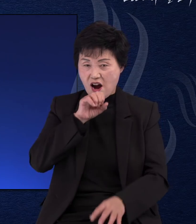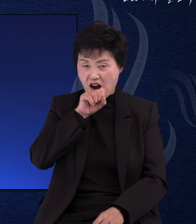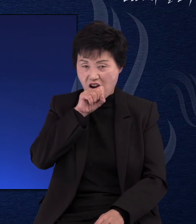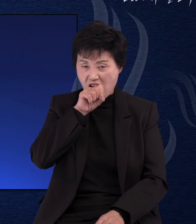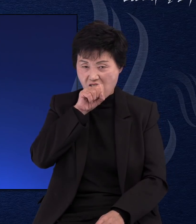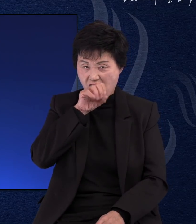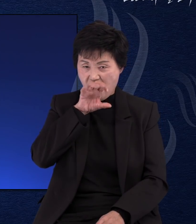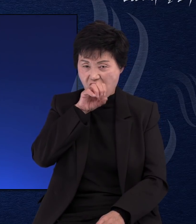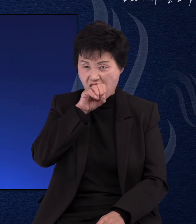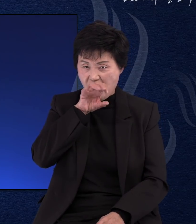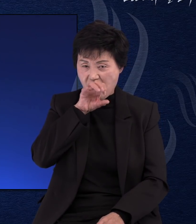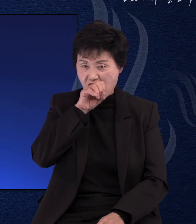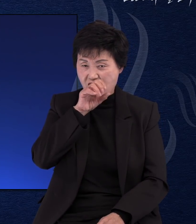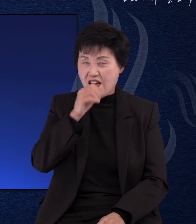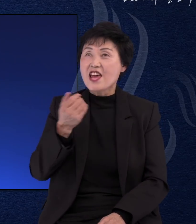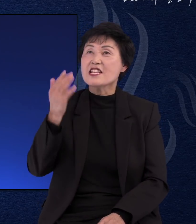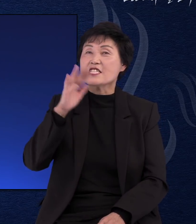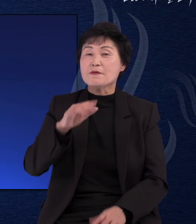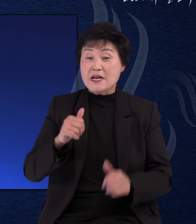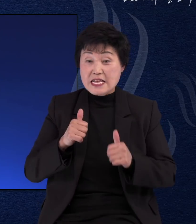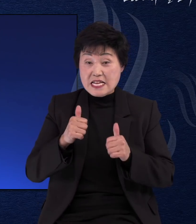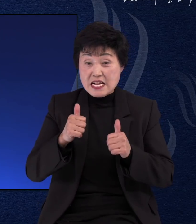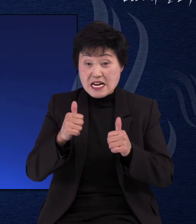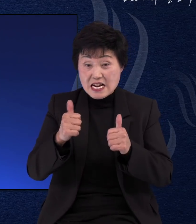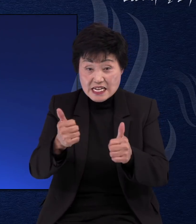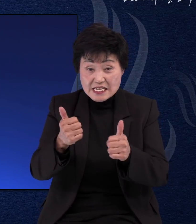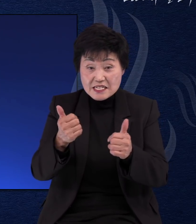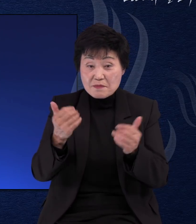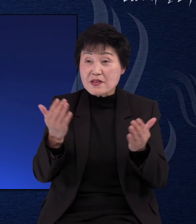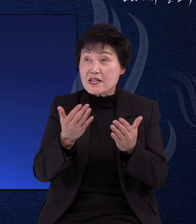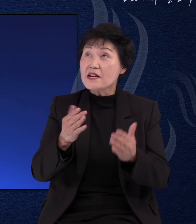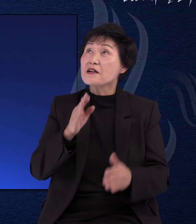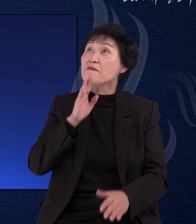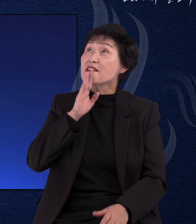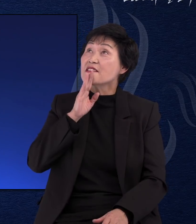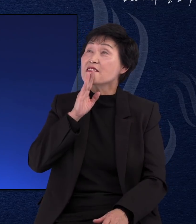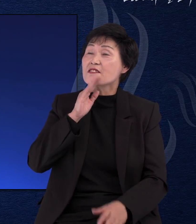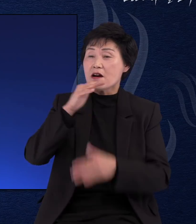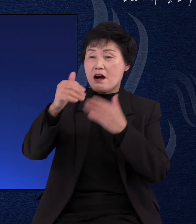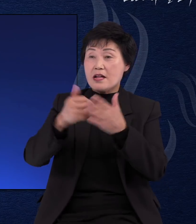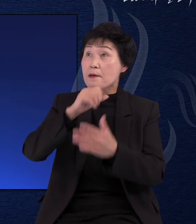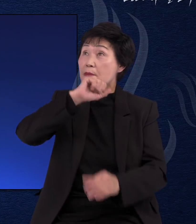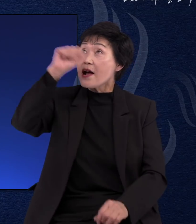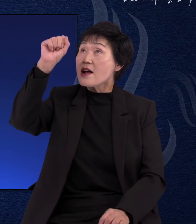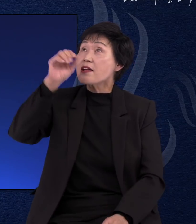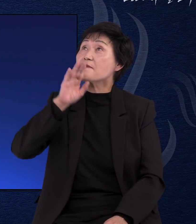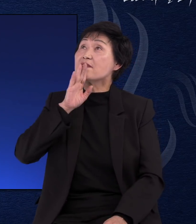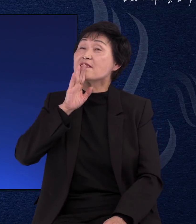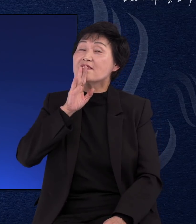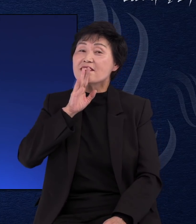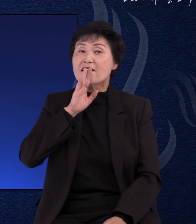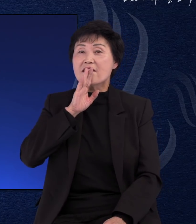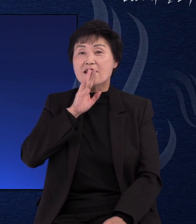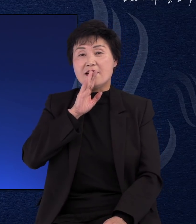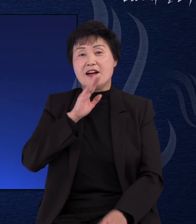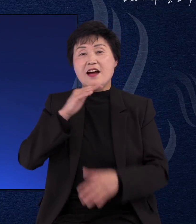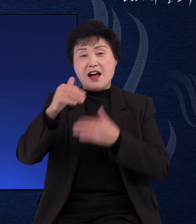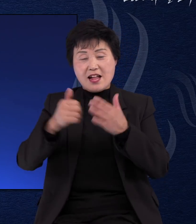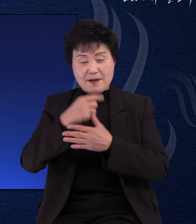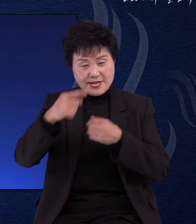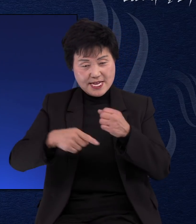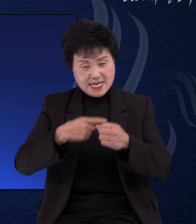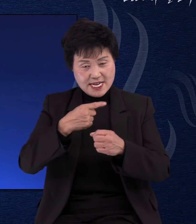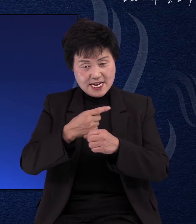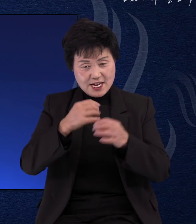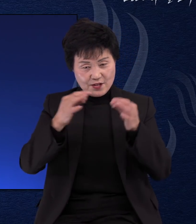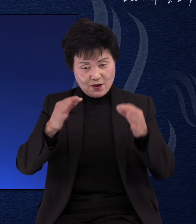열심히 했거든요. 그러니 저는 그 전화가 하나님의 합격 사인으로 들린 겁니다. 그러니 하나님이 1년 동안 시험하시고